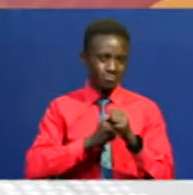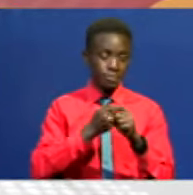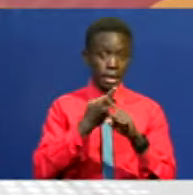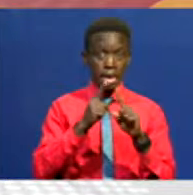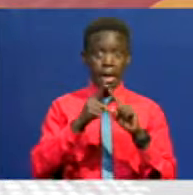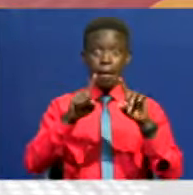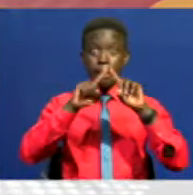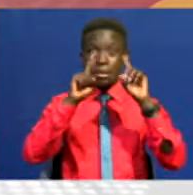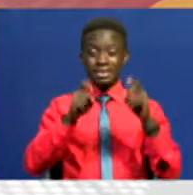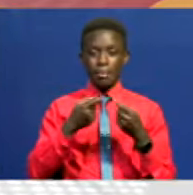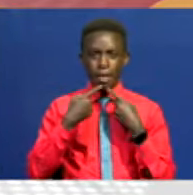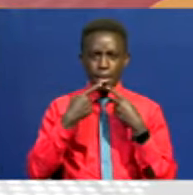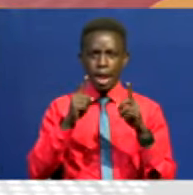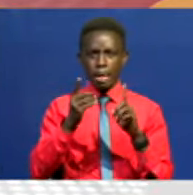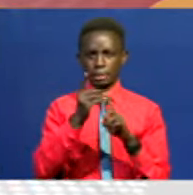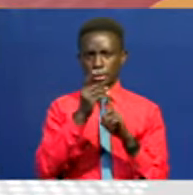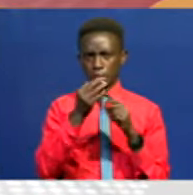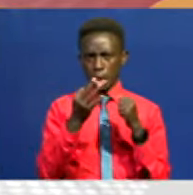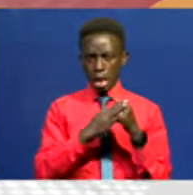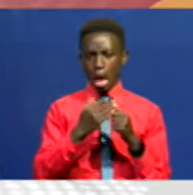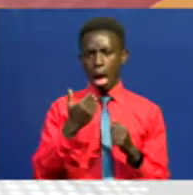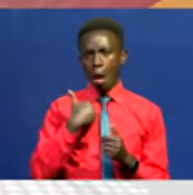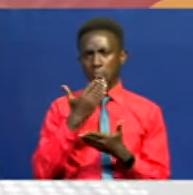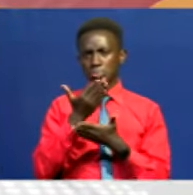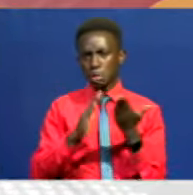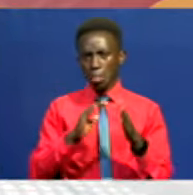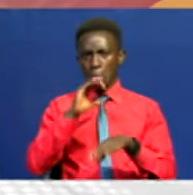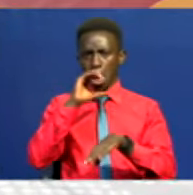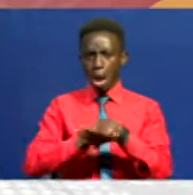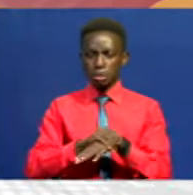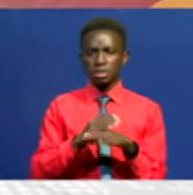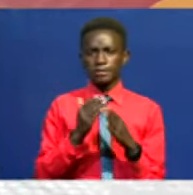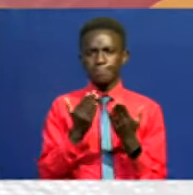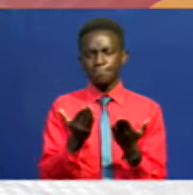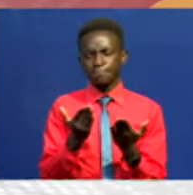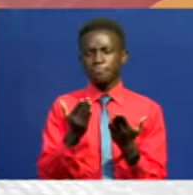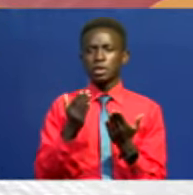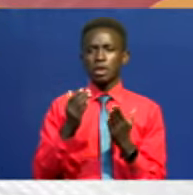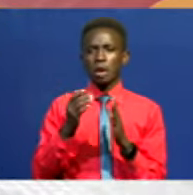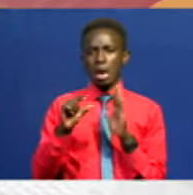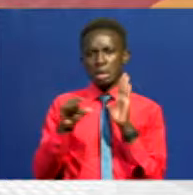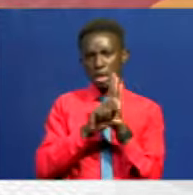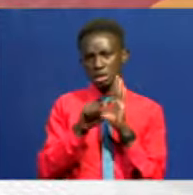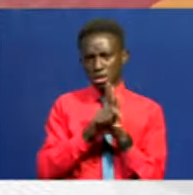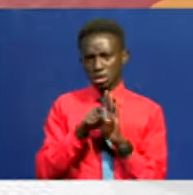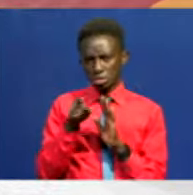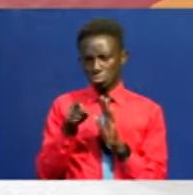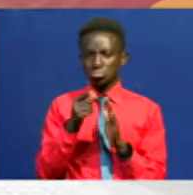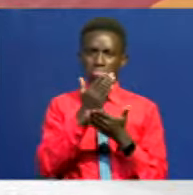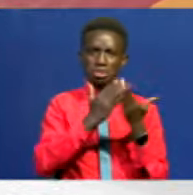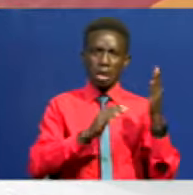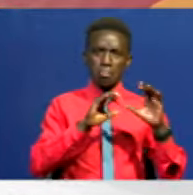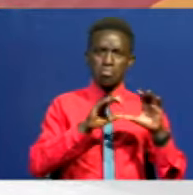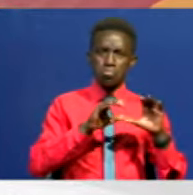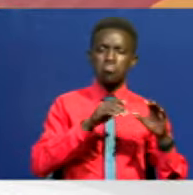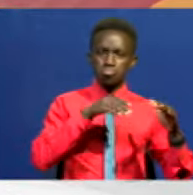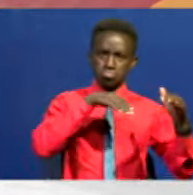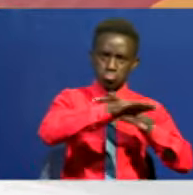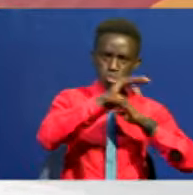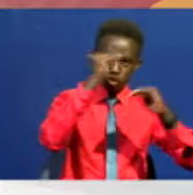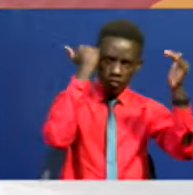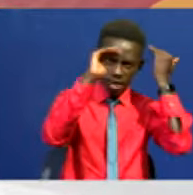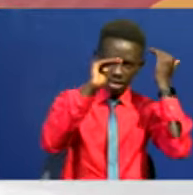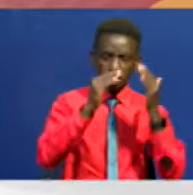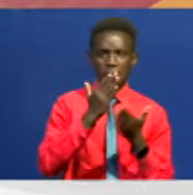na kukawa na wale wanafunzi ambao wamepata zile alama ambazo zinawakubalia kujiunga na vyuo vikuu, lakini kuna wale ambao walipata alama